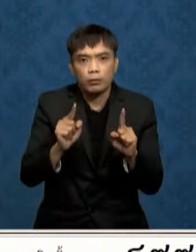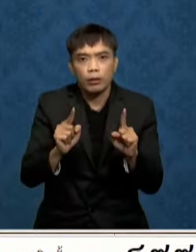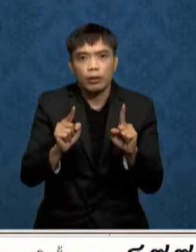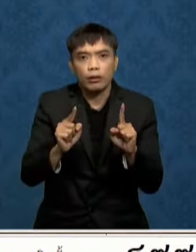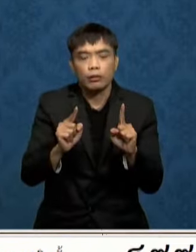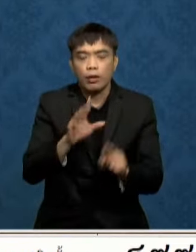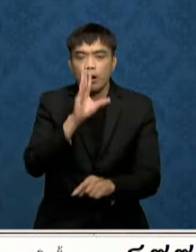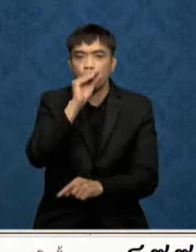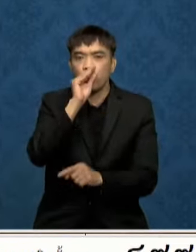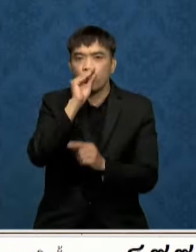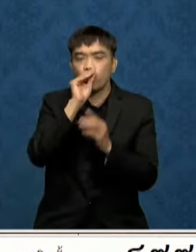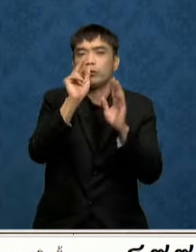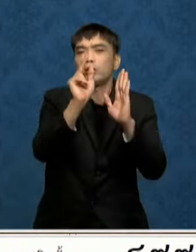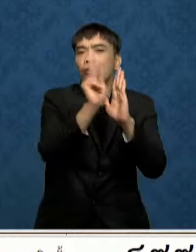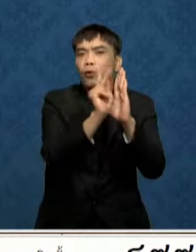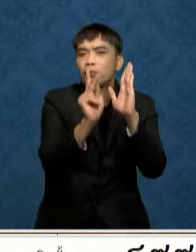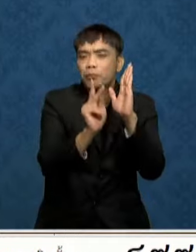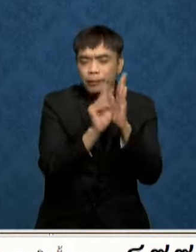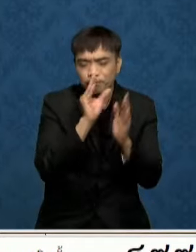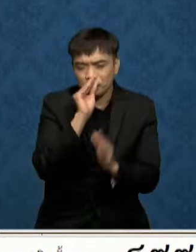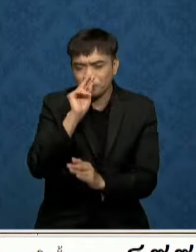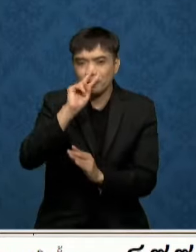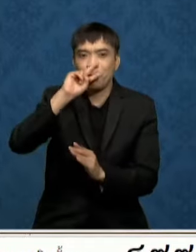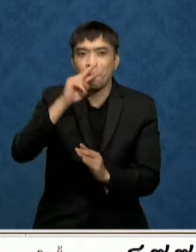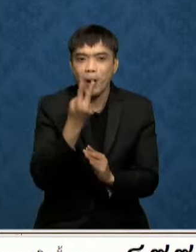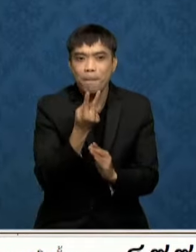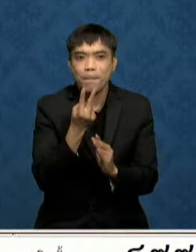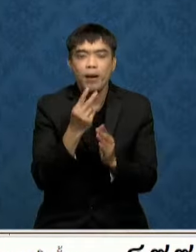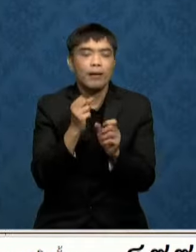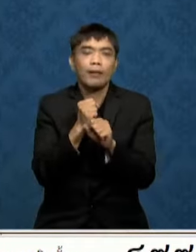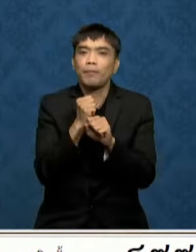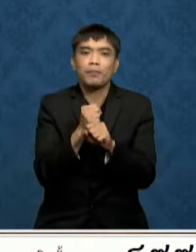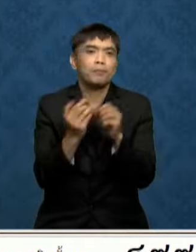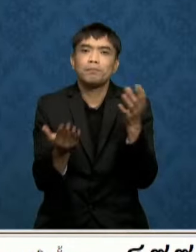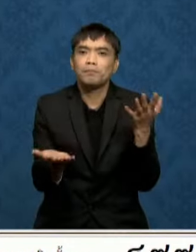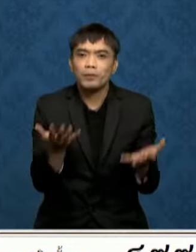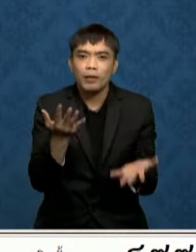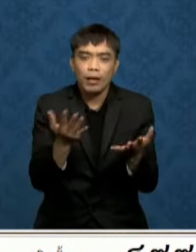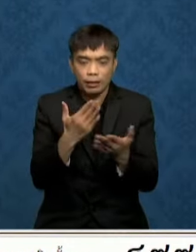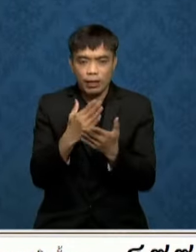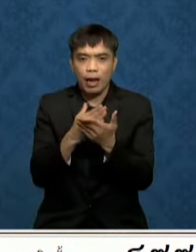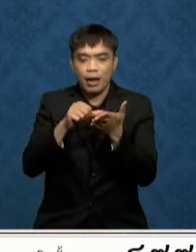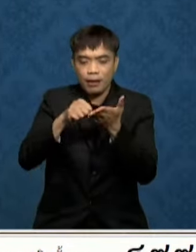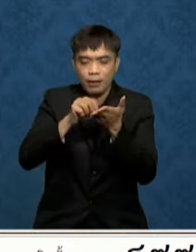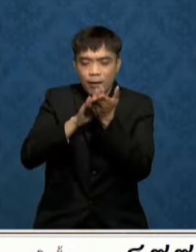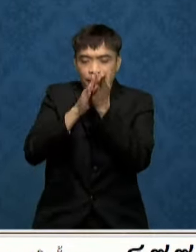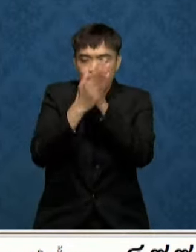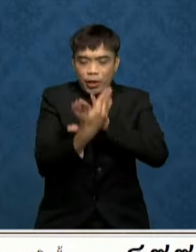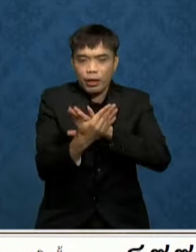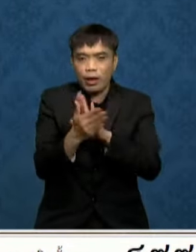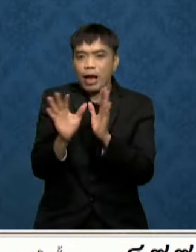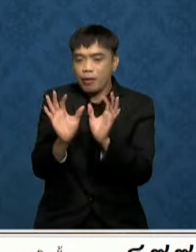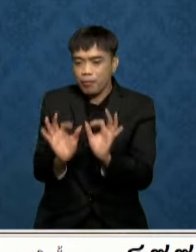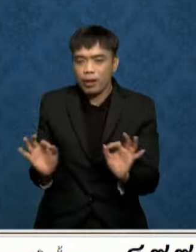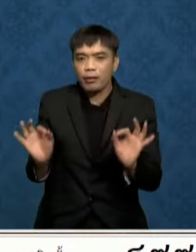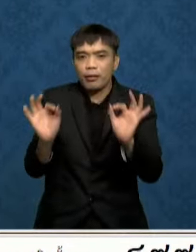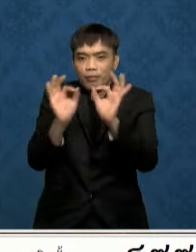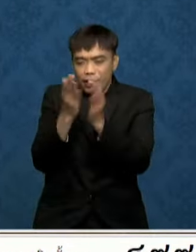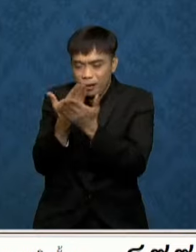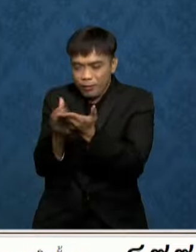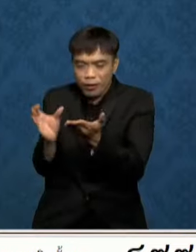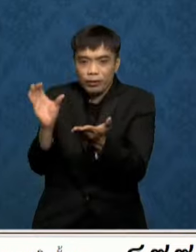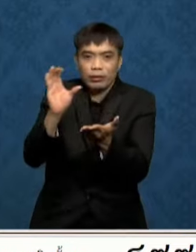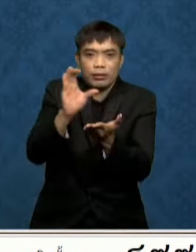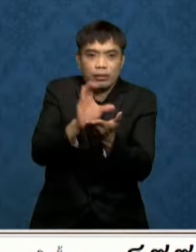บิดกฎหมายค่ะเพื่อที่จะบอกว่ายังไงก็ได้ให้มันเป็นรายจ่ายลงทุนให้ได้โดยที่มันไม่ได้เป็นเนี่ย